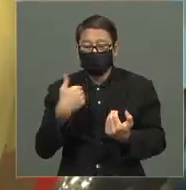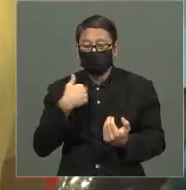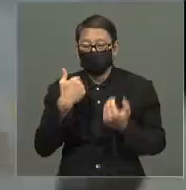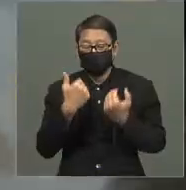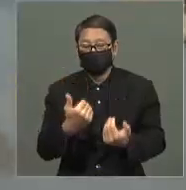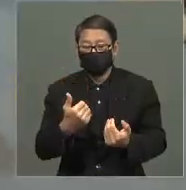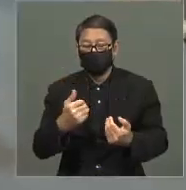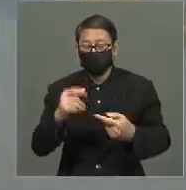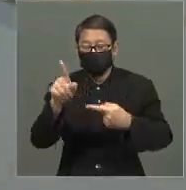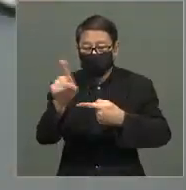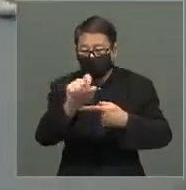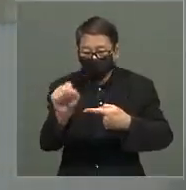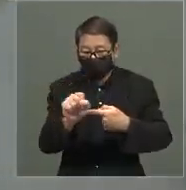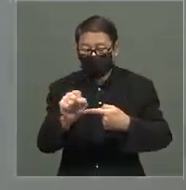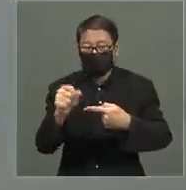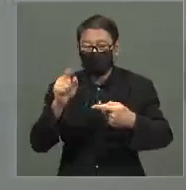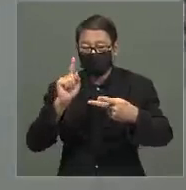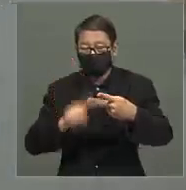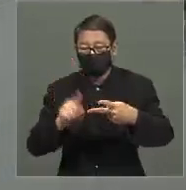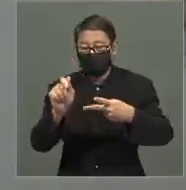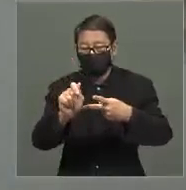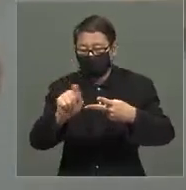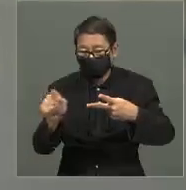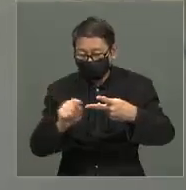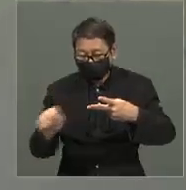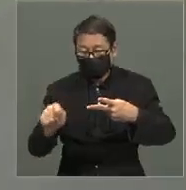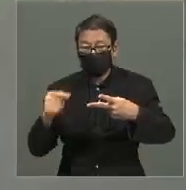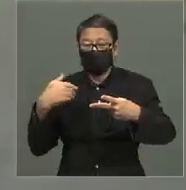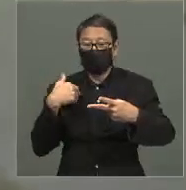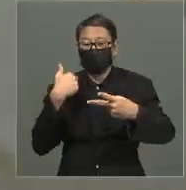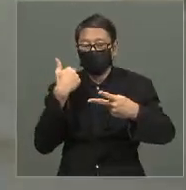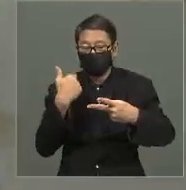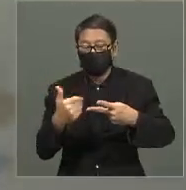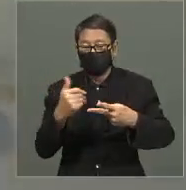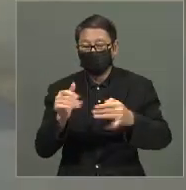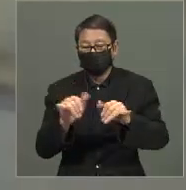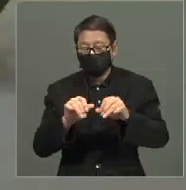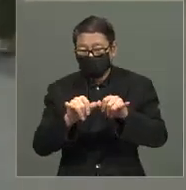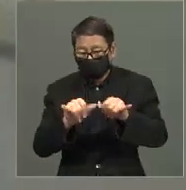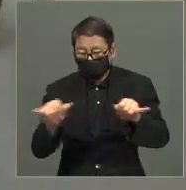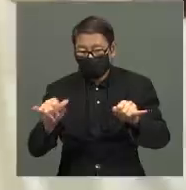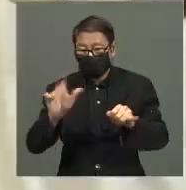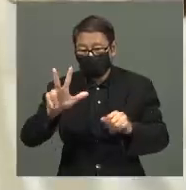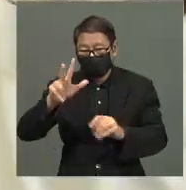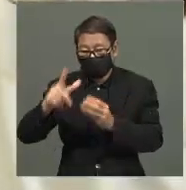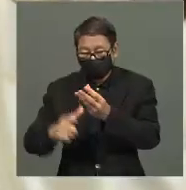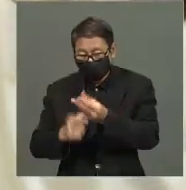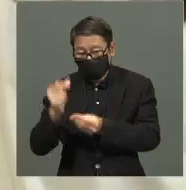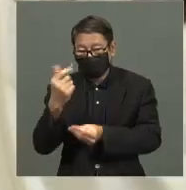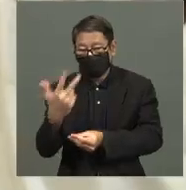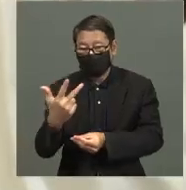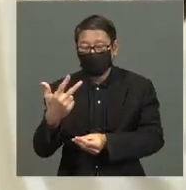ช้สูตรวัคซีนซิโนแวคเข็มที่1แล้วก็แอสตราเซเนกาเป็นเข็มที่2ระยะห่างในการฉีด3สัปดาห์นะ